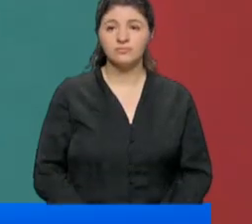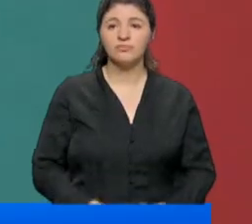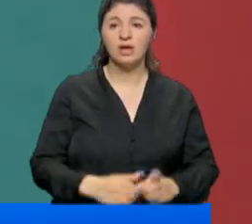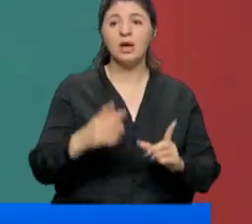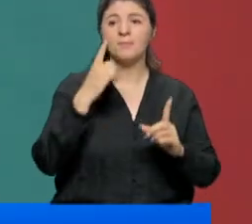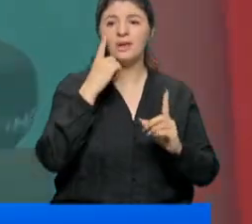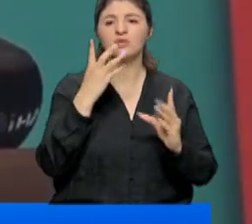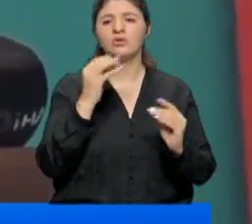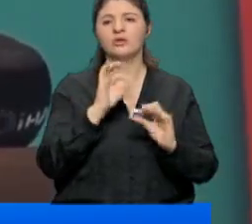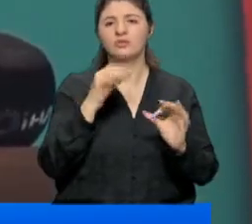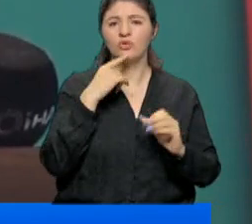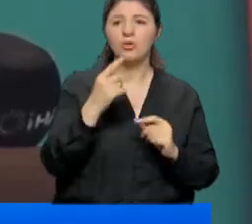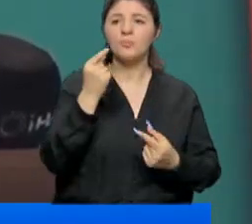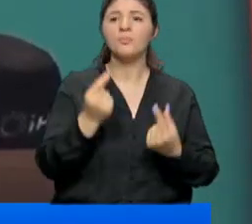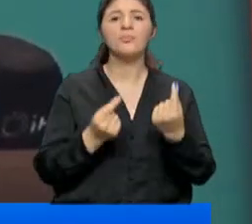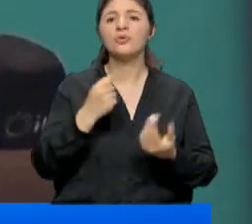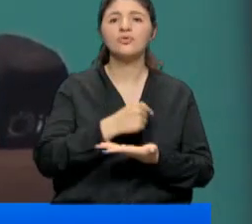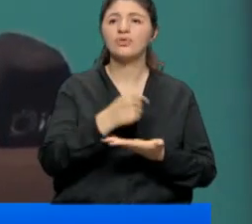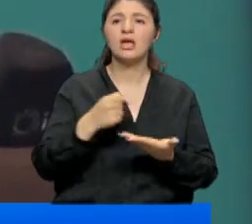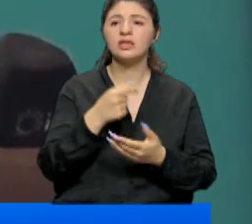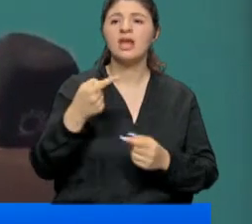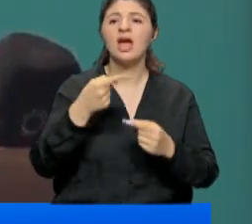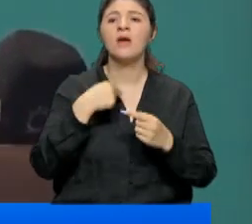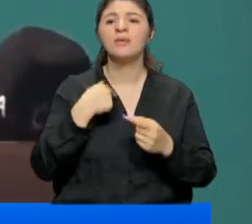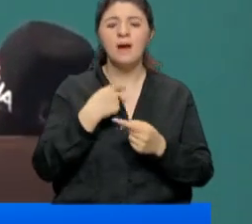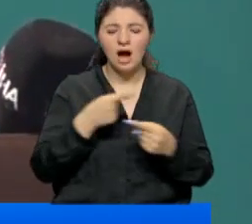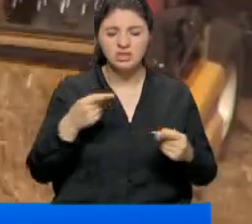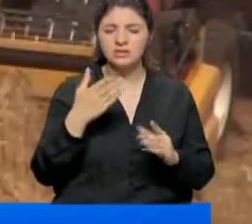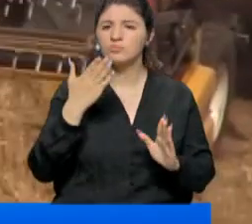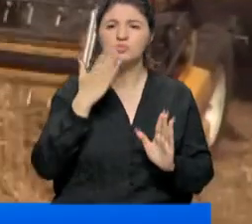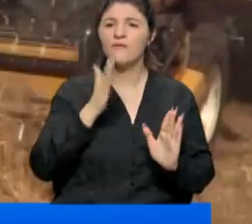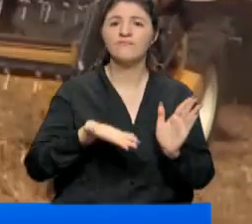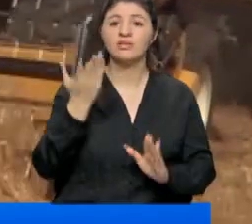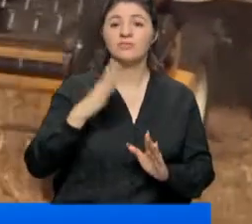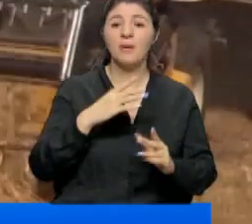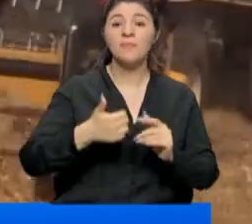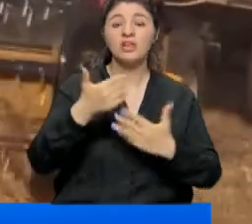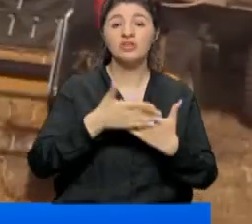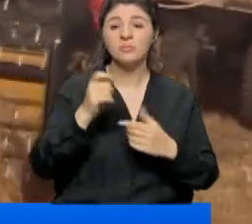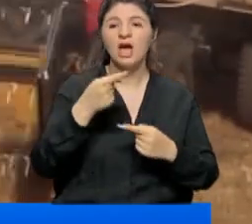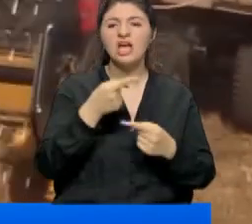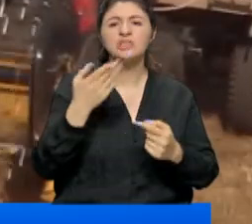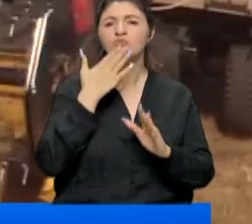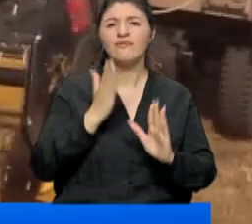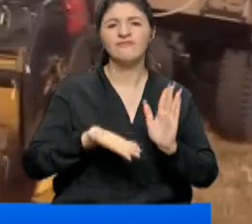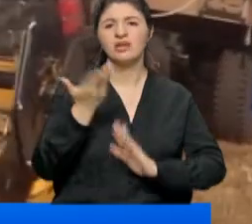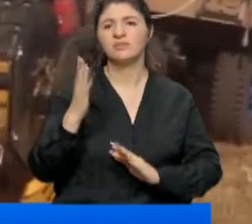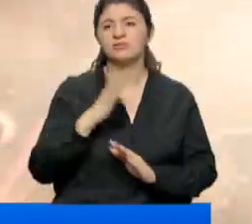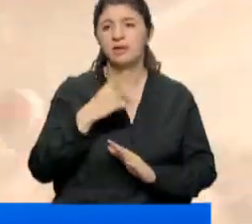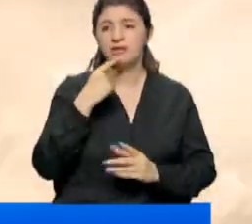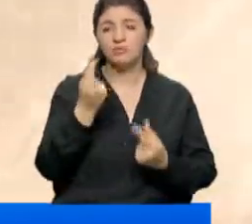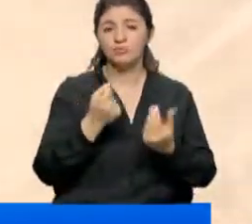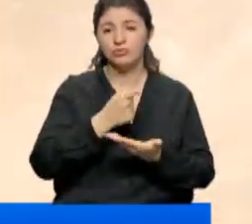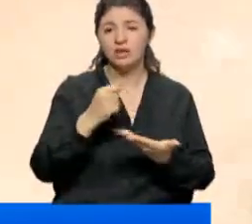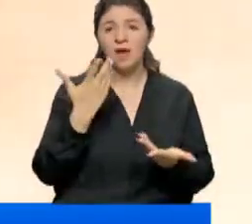çok ne söylüyor buğday noksanımı değil fazla Bakan Yardımcısı buğday noktamız yok fazlamız